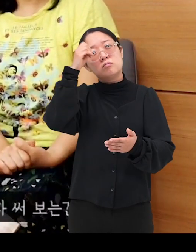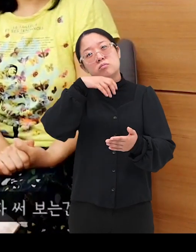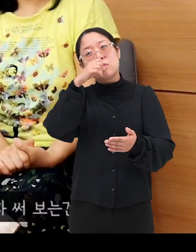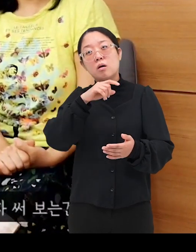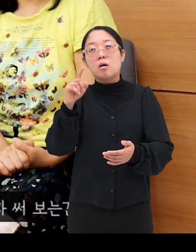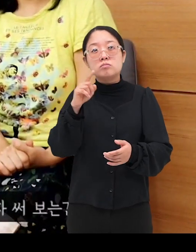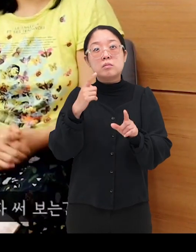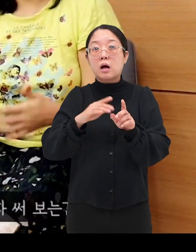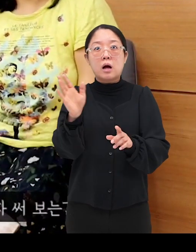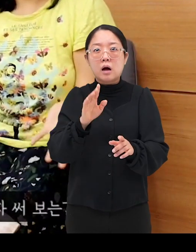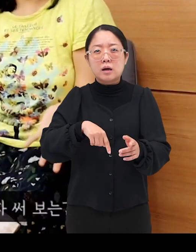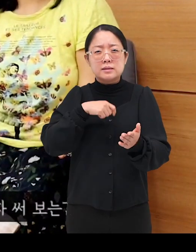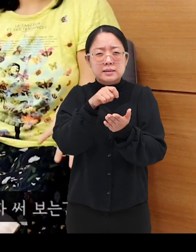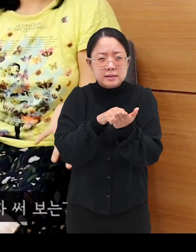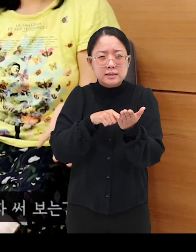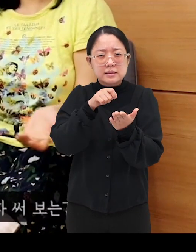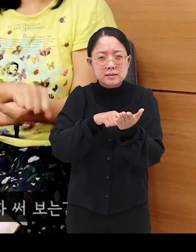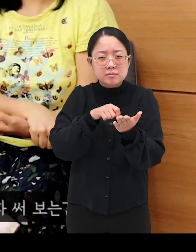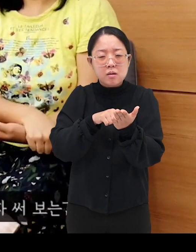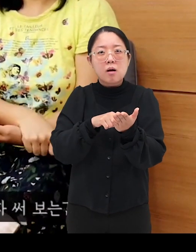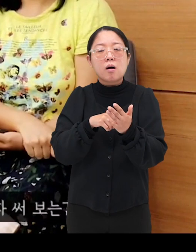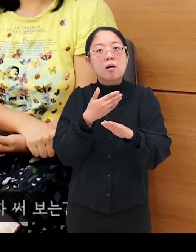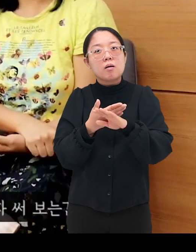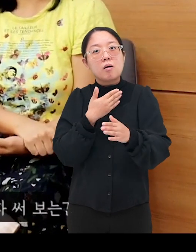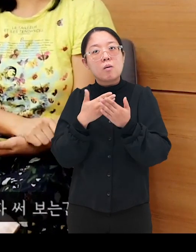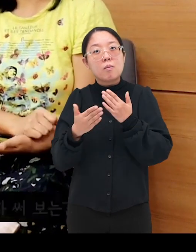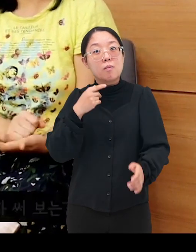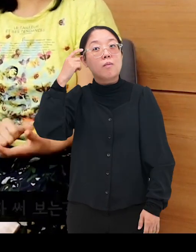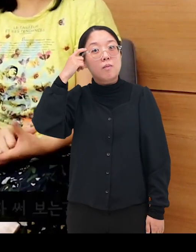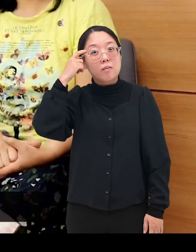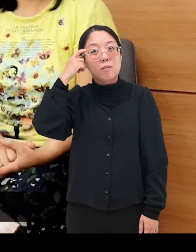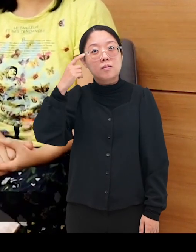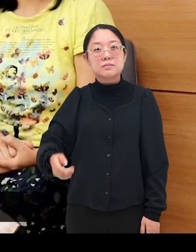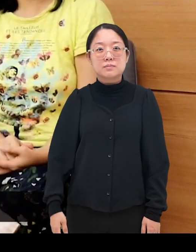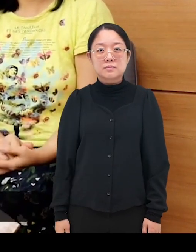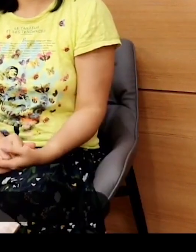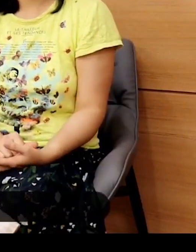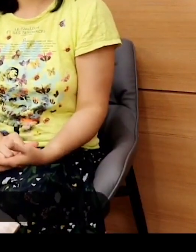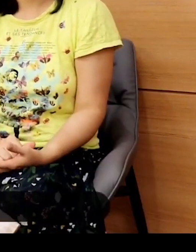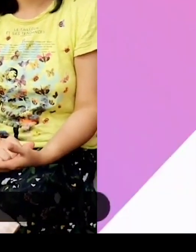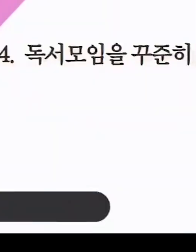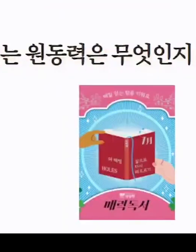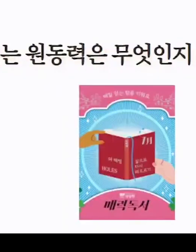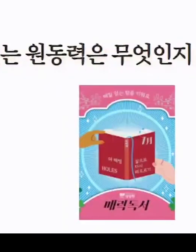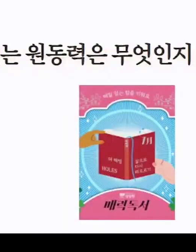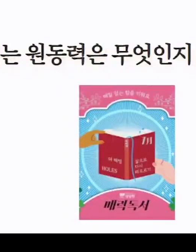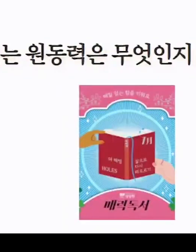이 정도의 원고를 그냥 아무것도 없는 거에서 혼자 써보는 거는 굉장히 다른 경험이었어요.